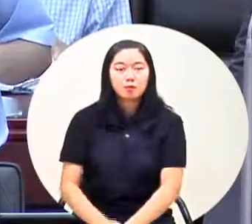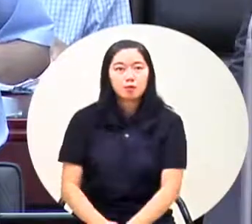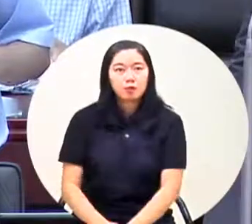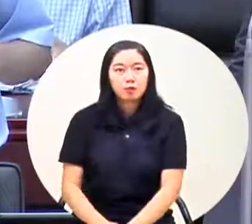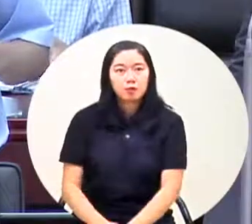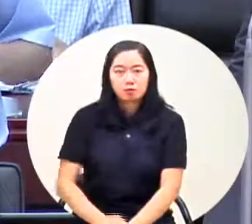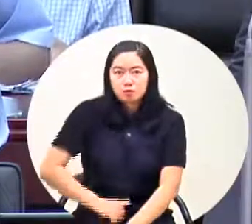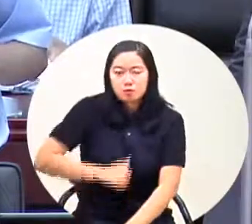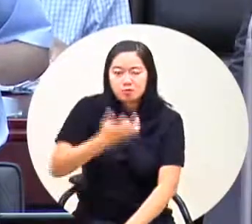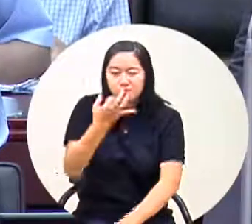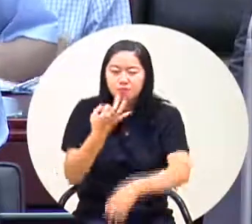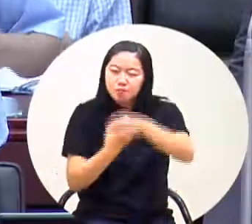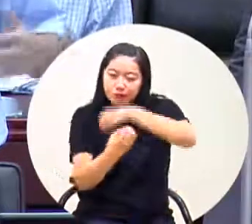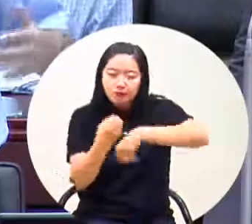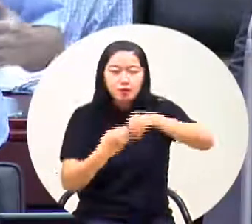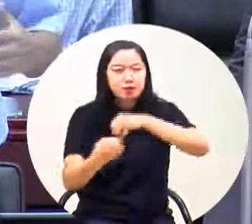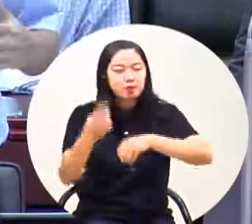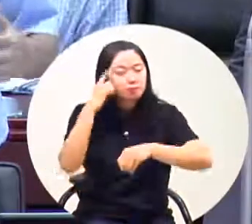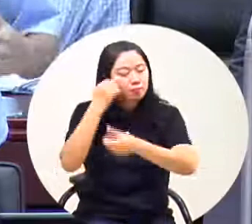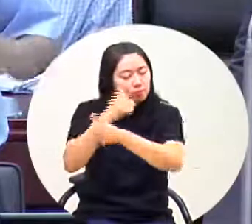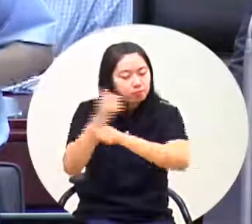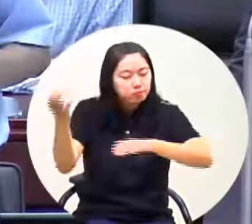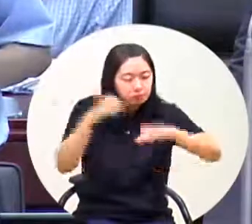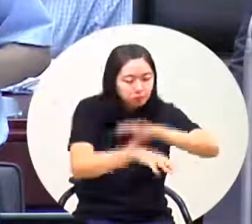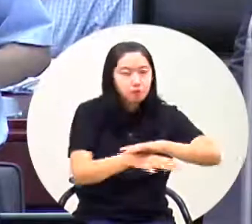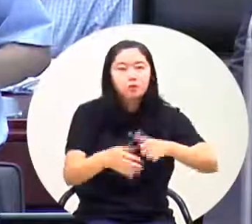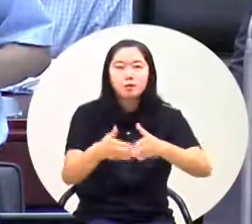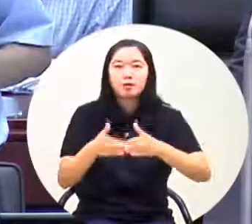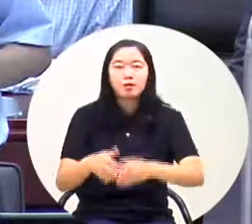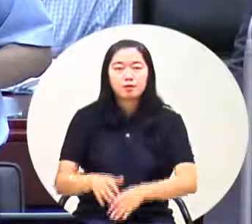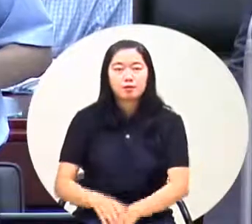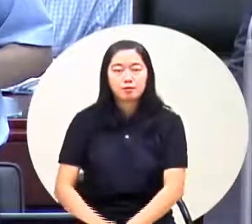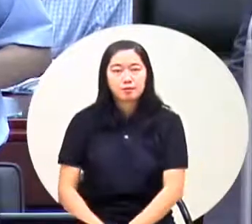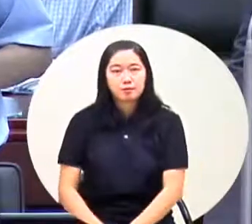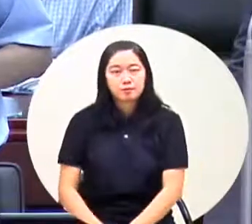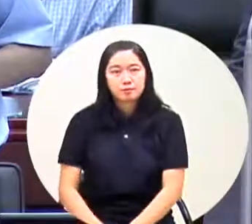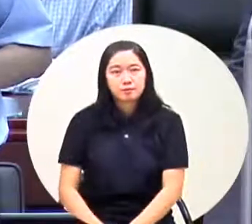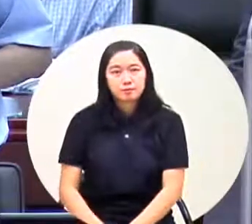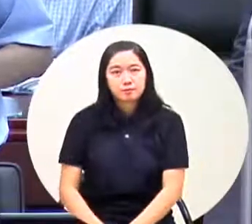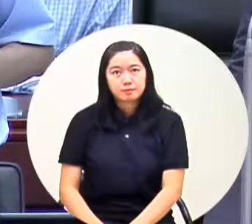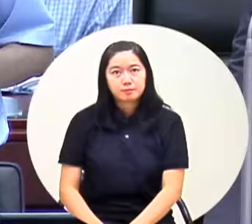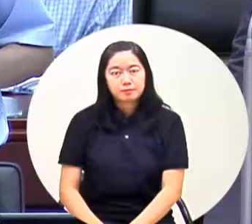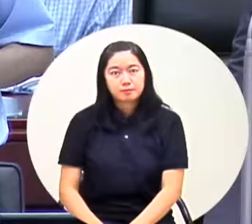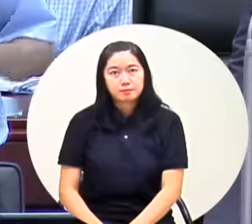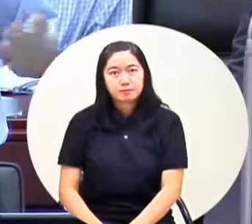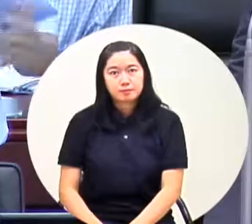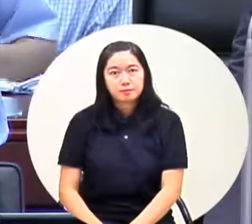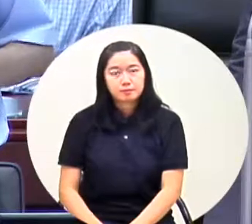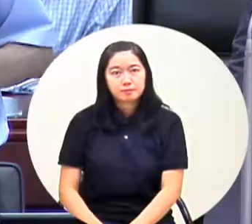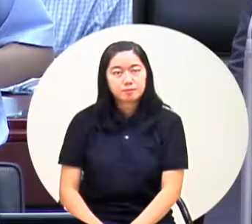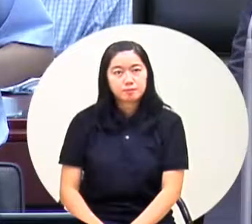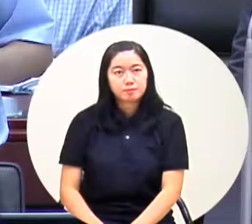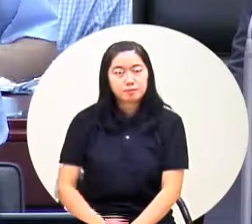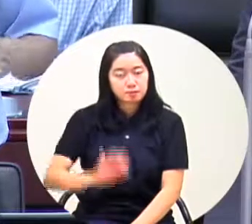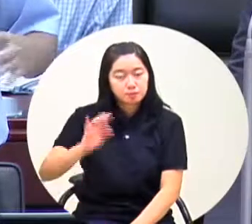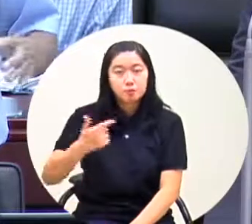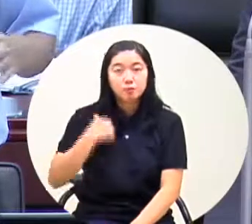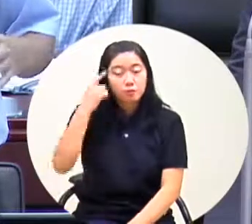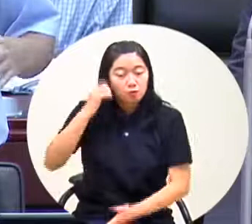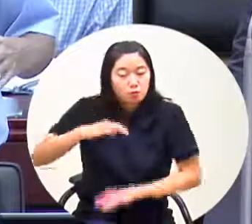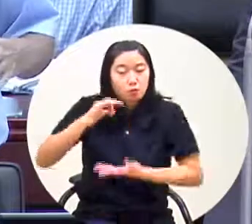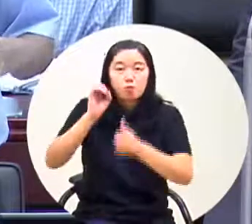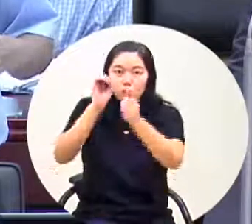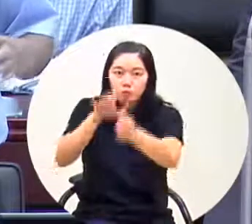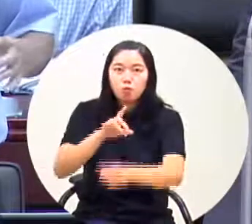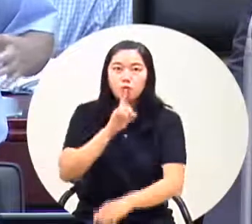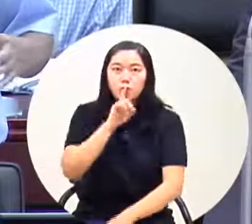政上面也是我们要来考量后面增点的一个很重要的一个地方啊。但是刚刚议员提到的就是多加的